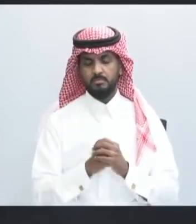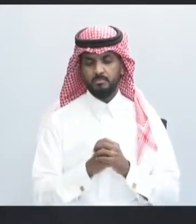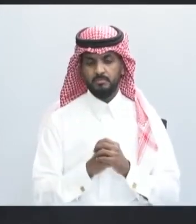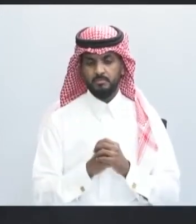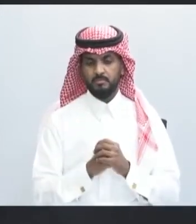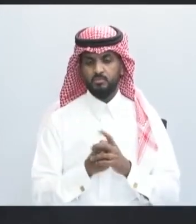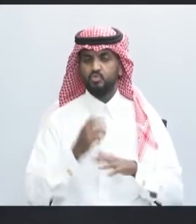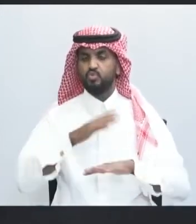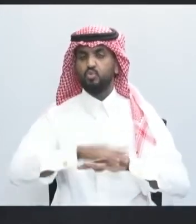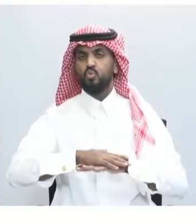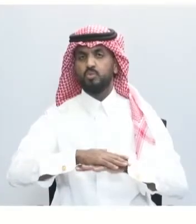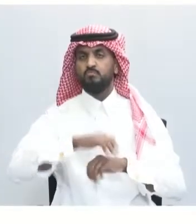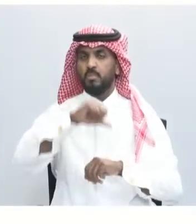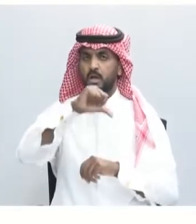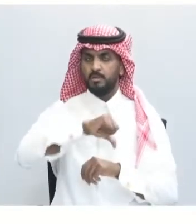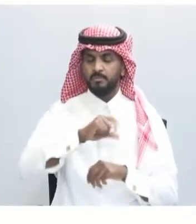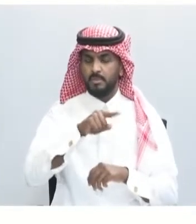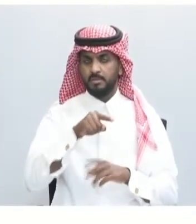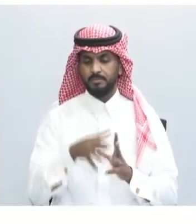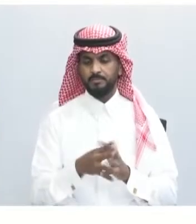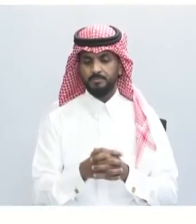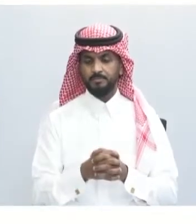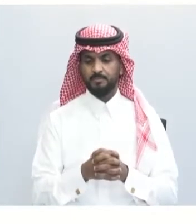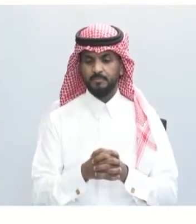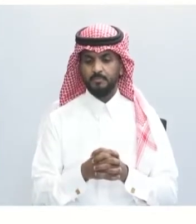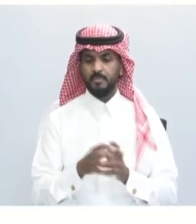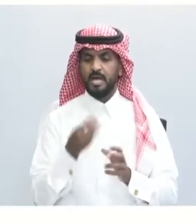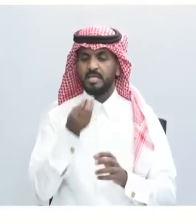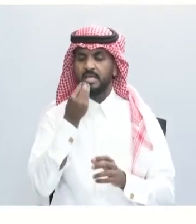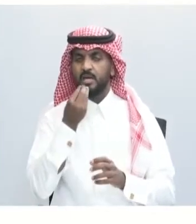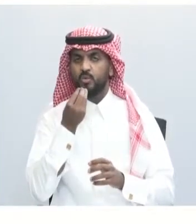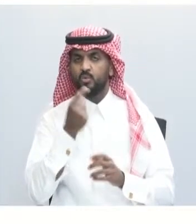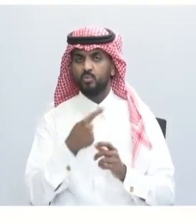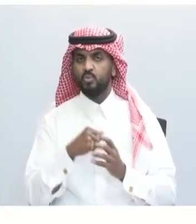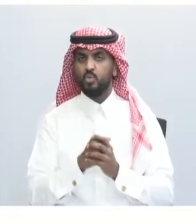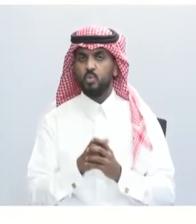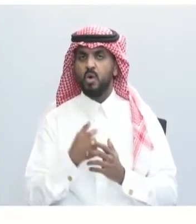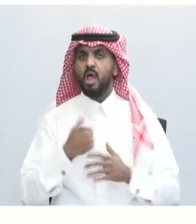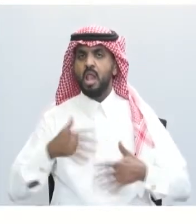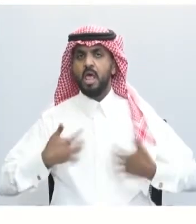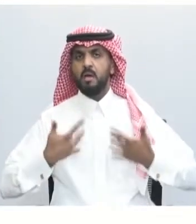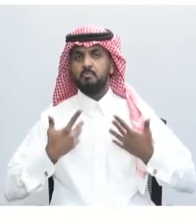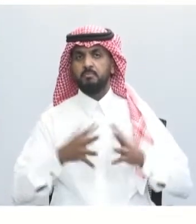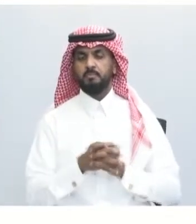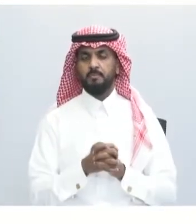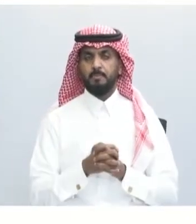سلوك خاطئ اذا خطا اتناول طعامي وانا العب